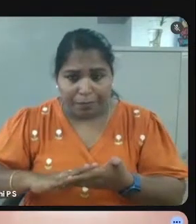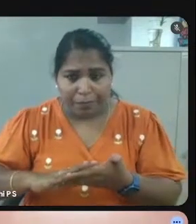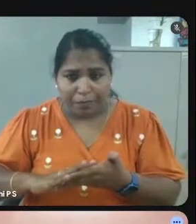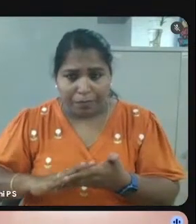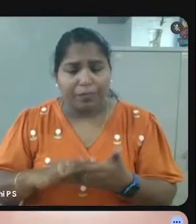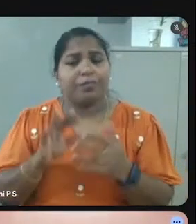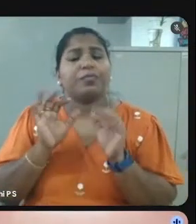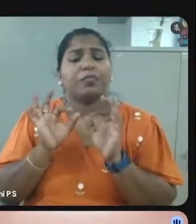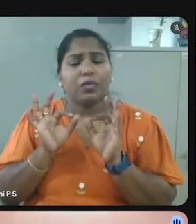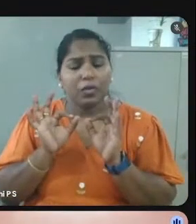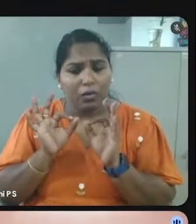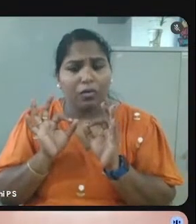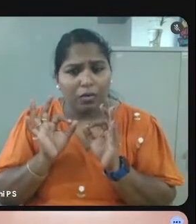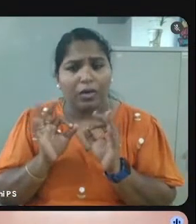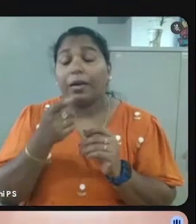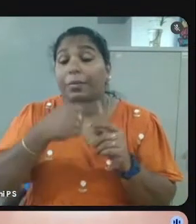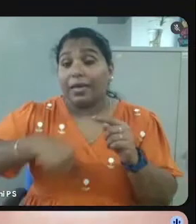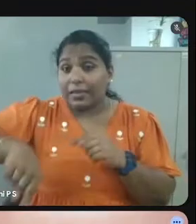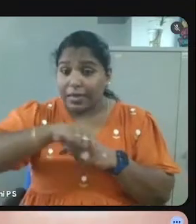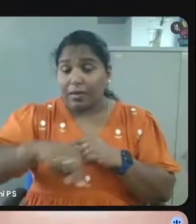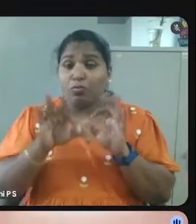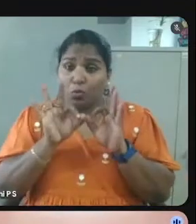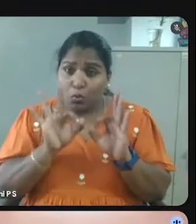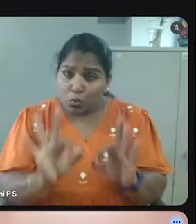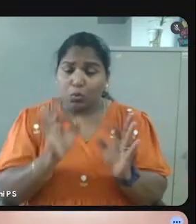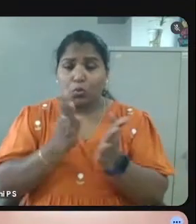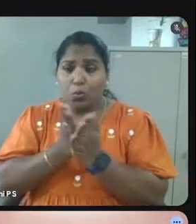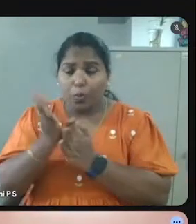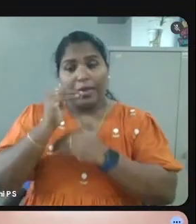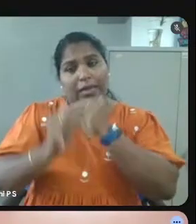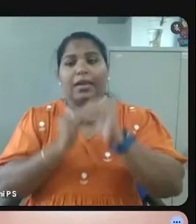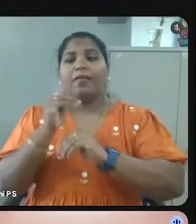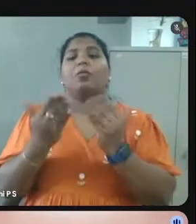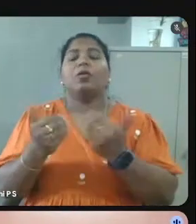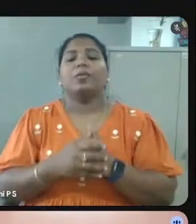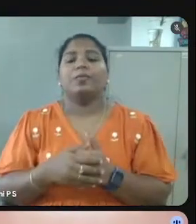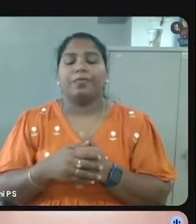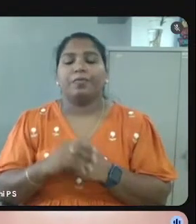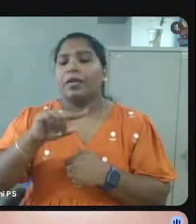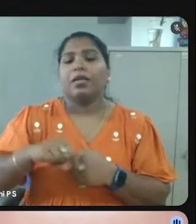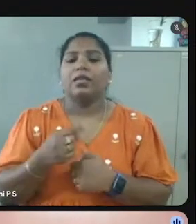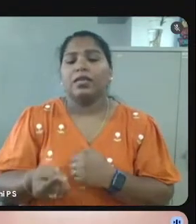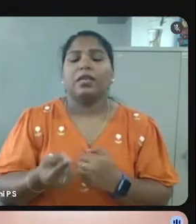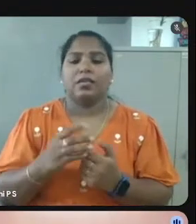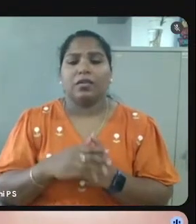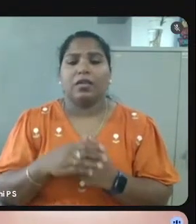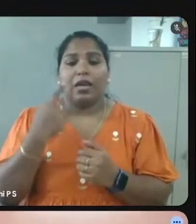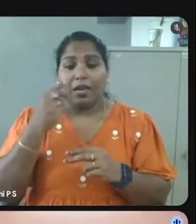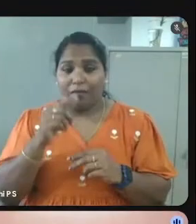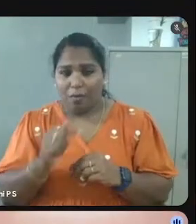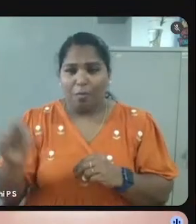നല്ലൊരു ഫ്രണ്ട്ഷിപ്പും, ഈ കാര്യങ്ങൾ നന്നായിട്ട് ഡെവലപ്പ് ആവും. പിന്നെ നമുക്ക് മുകളിലോട്ട്